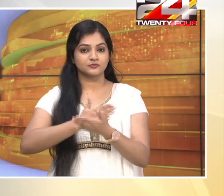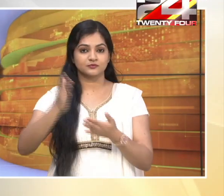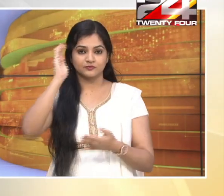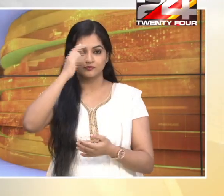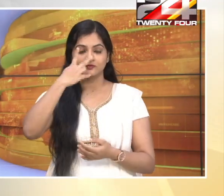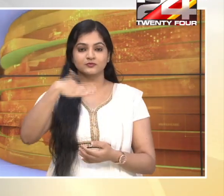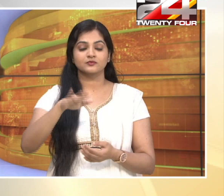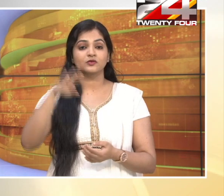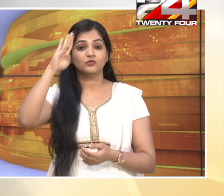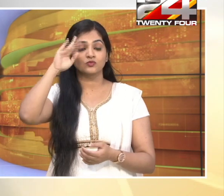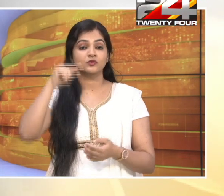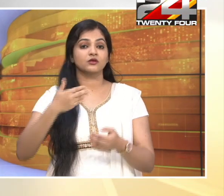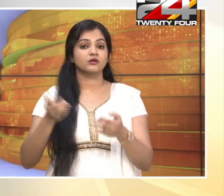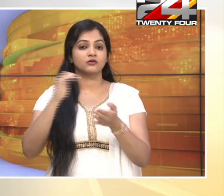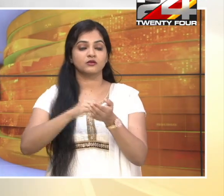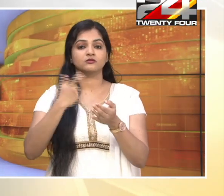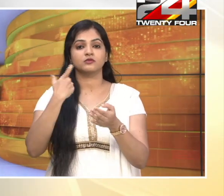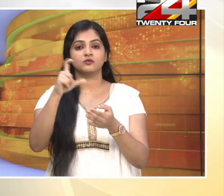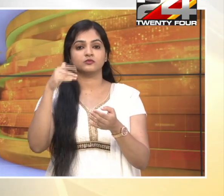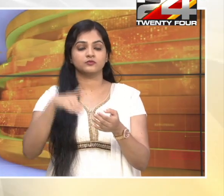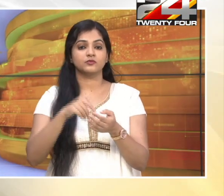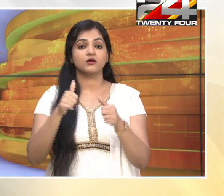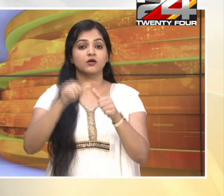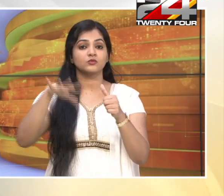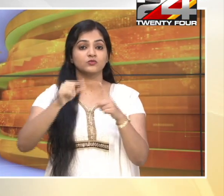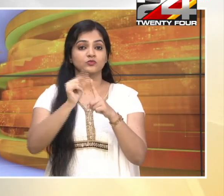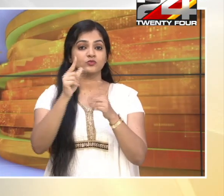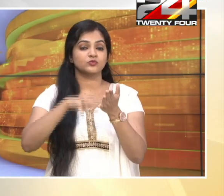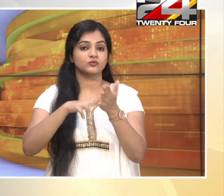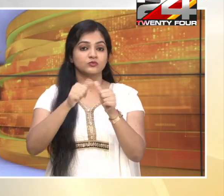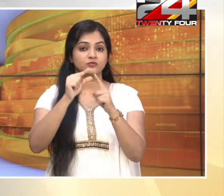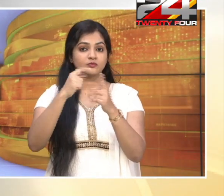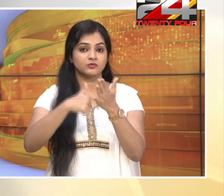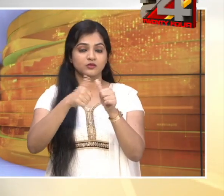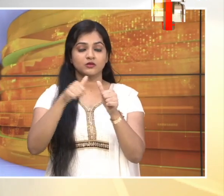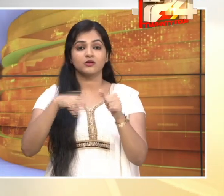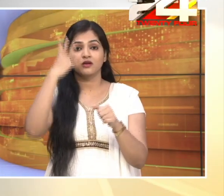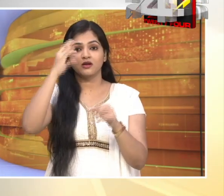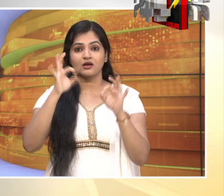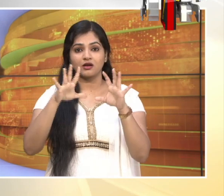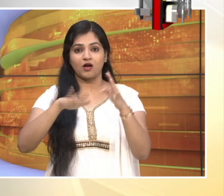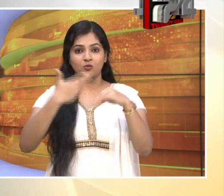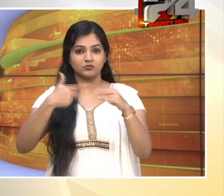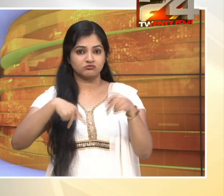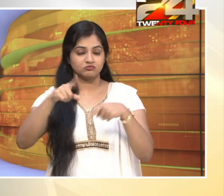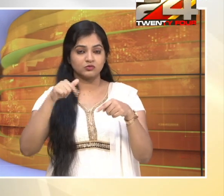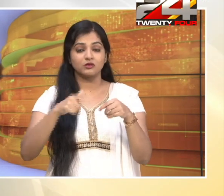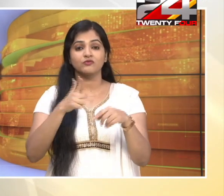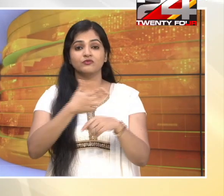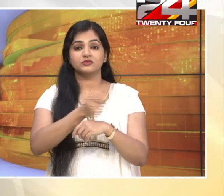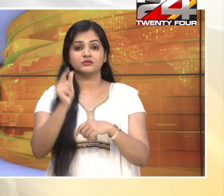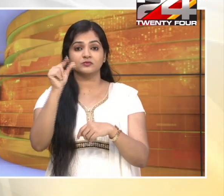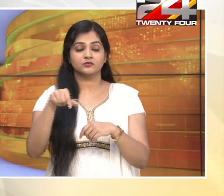വാർത്തകൾ വിശദമായി പോലീസിനെതിരെ വീണ്ടും പരാതി ആലപ്പുഴ പുന്നപ്രയിൽ കർഫ്യൂ ലംഘിച്ചു എന്നാരോപിച്ച് മത്സ്യത്തൊഴിലാളി